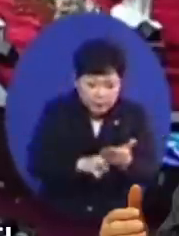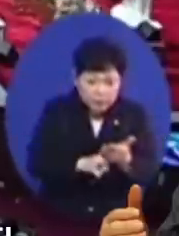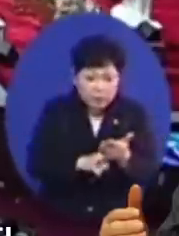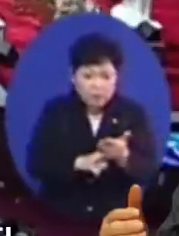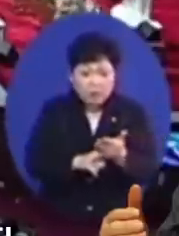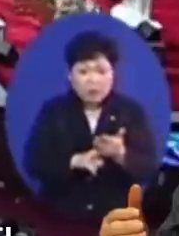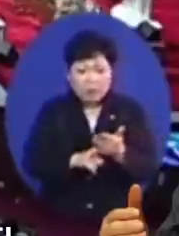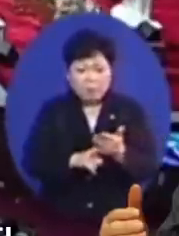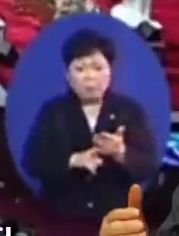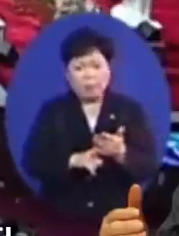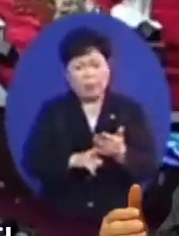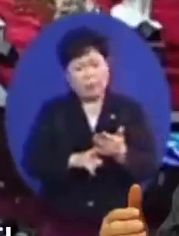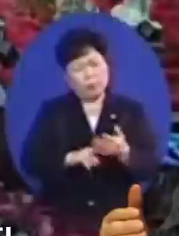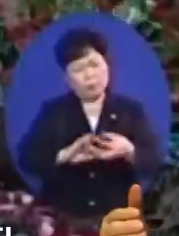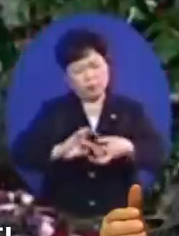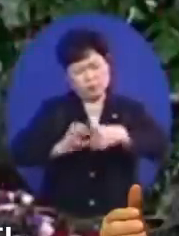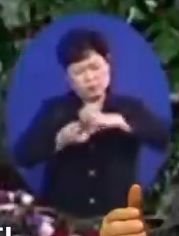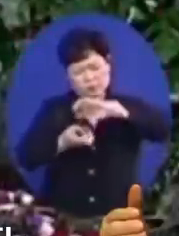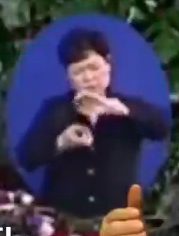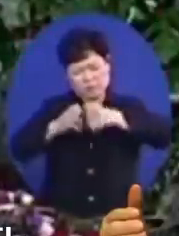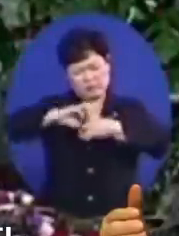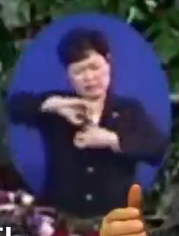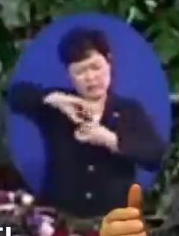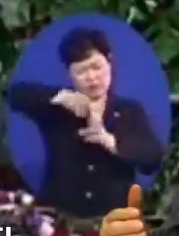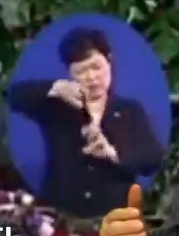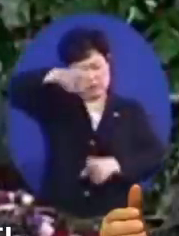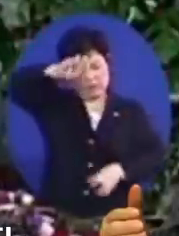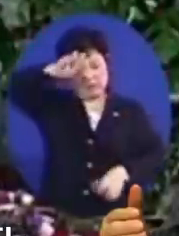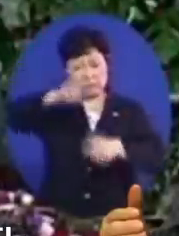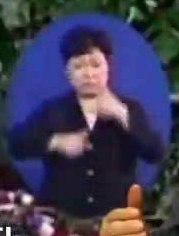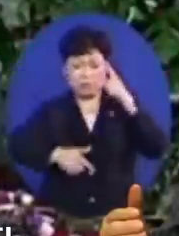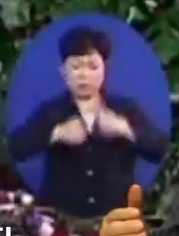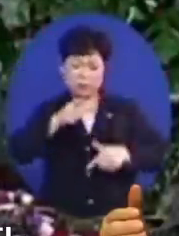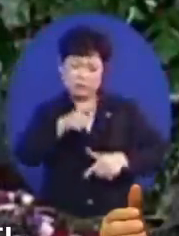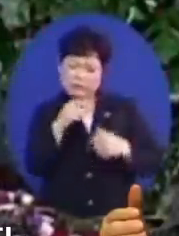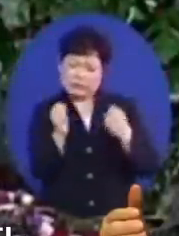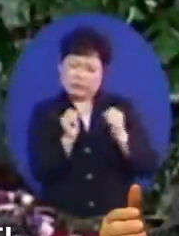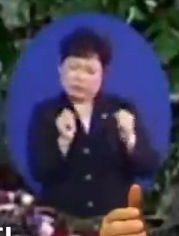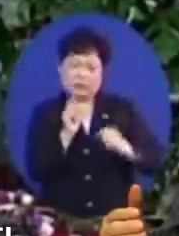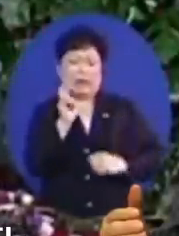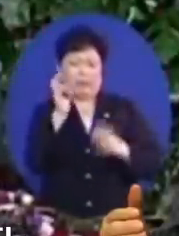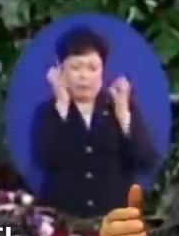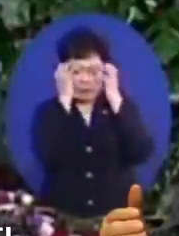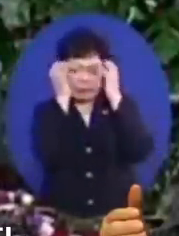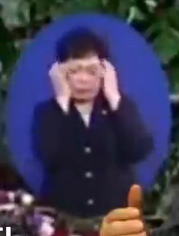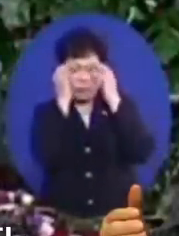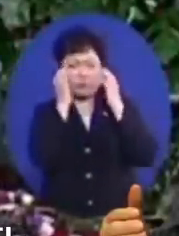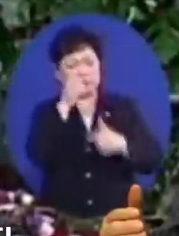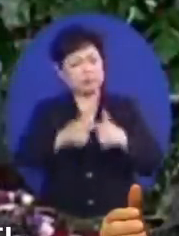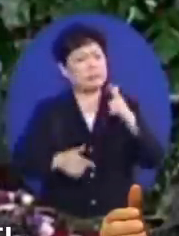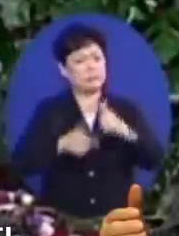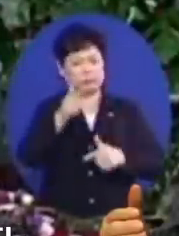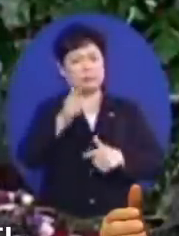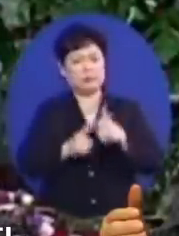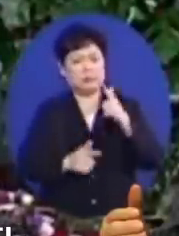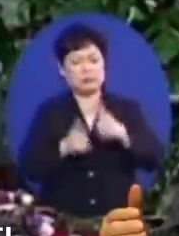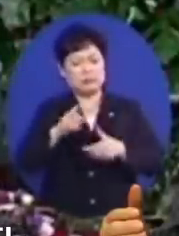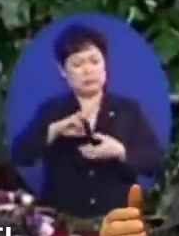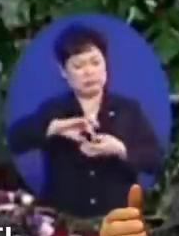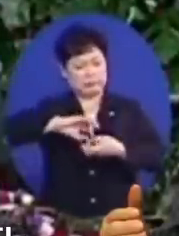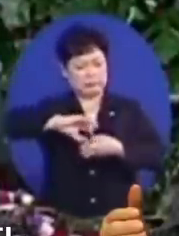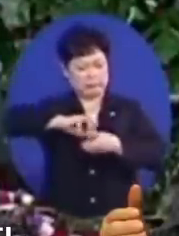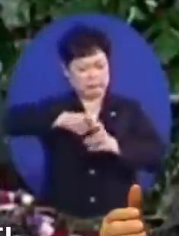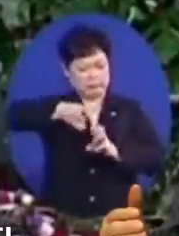많고 이리저리 뒤틀려 있는 나무였습니다. 너무나 추위에 고통을 많이 당한 나무나 뒤틀려